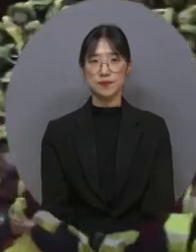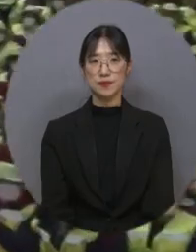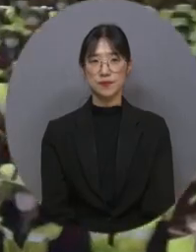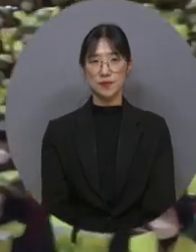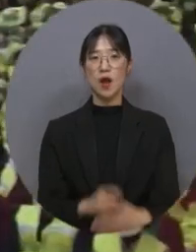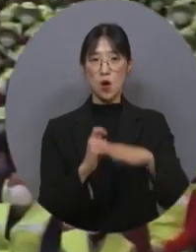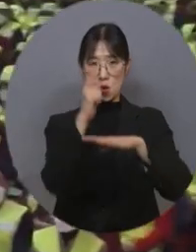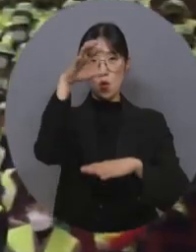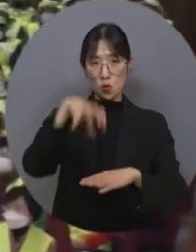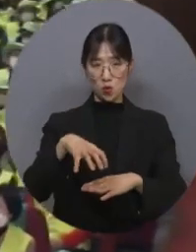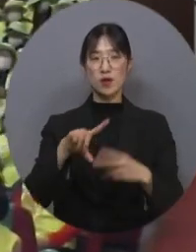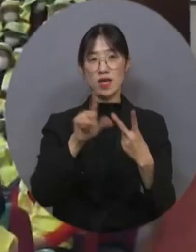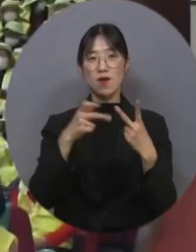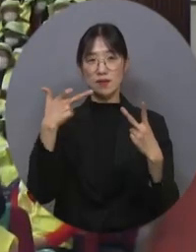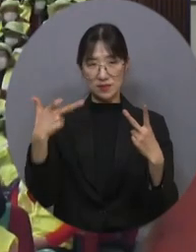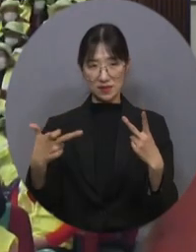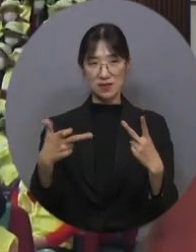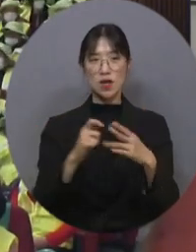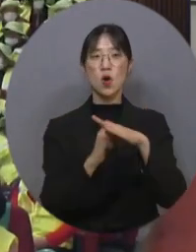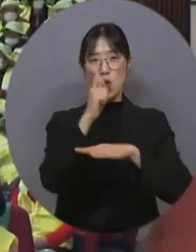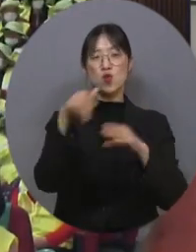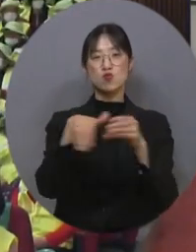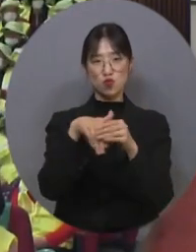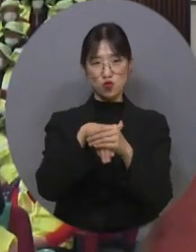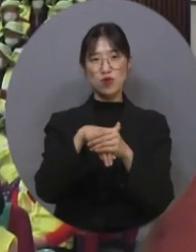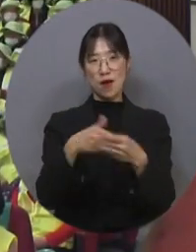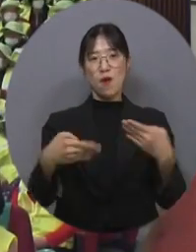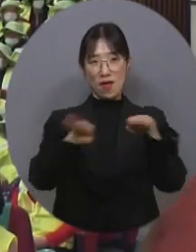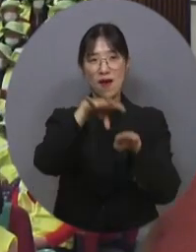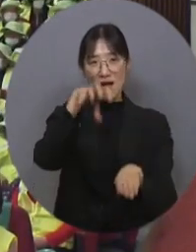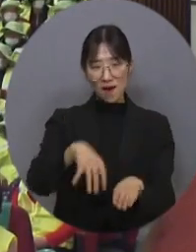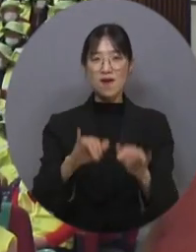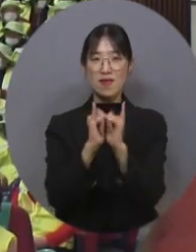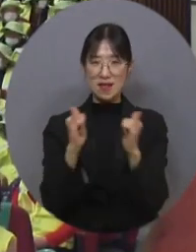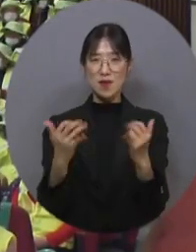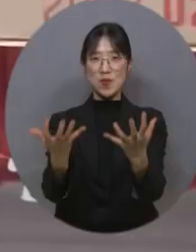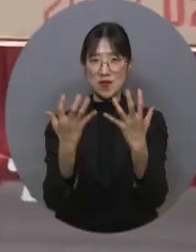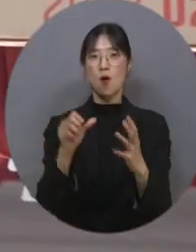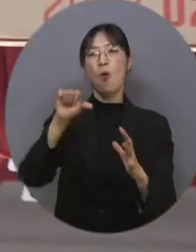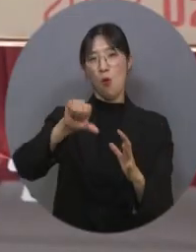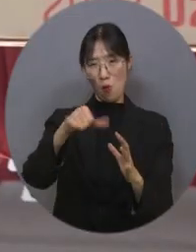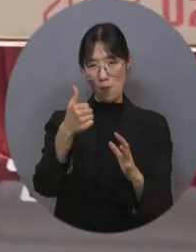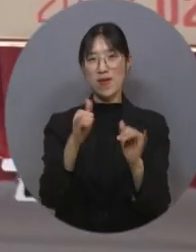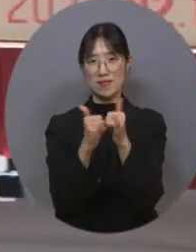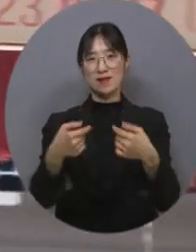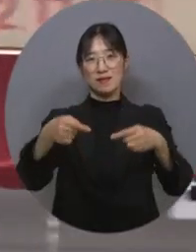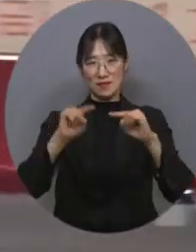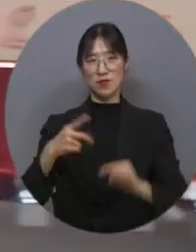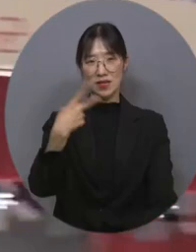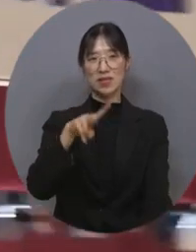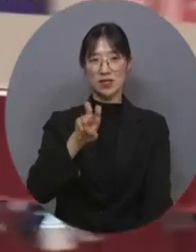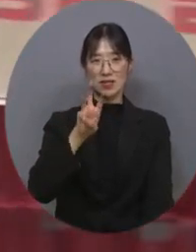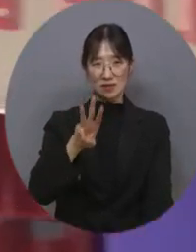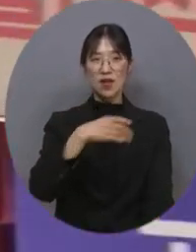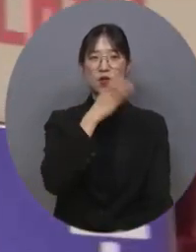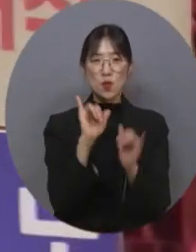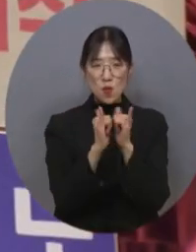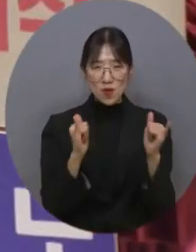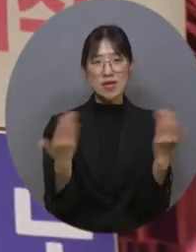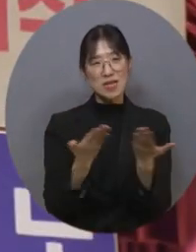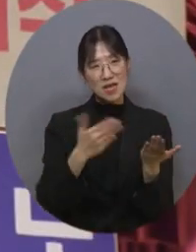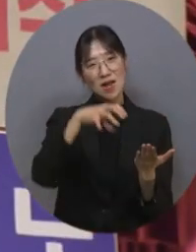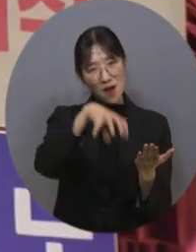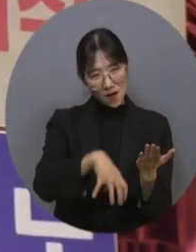고흥군은 지난 17일 고흥문화회관에서 군민 500여 명이 참여한 가운데 2023년 노인 일자리